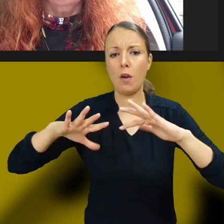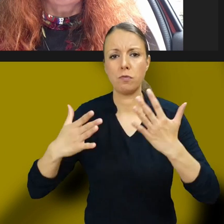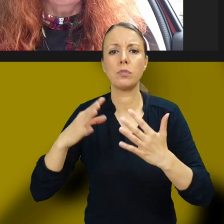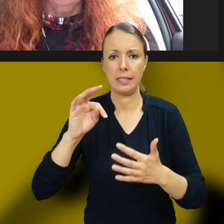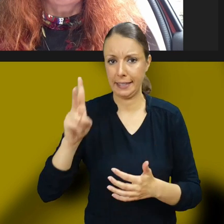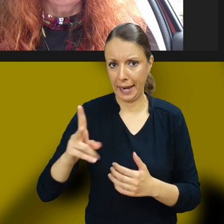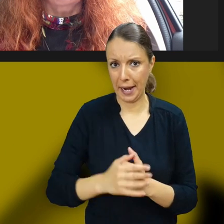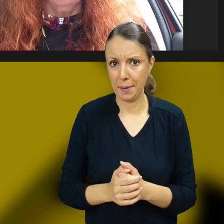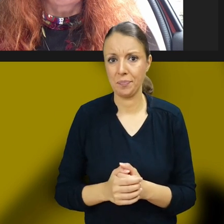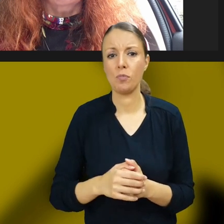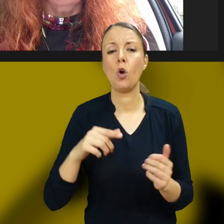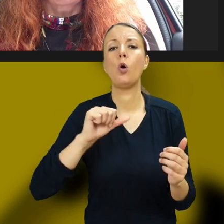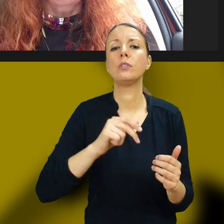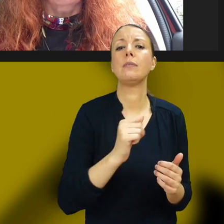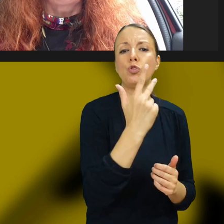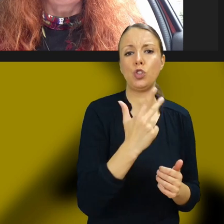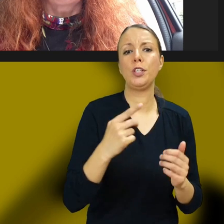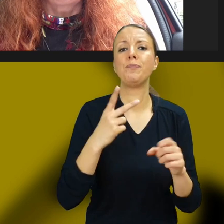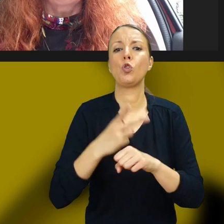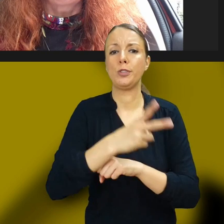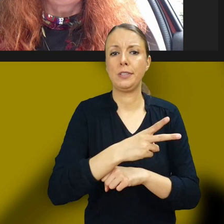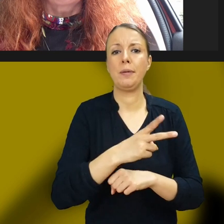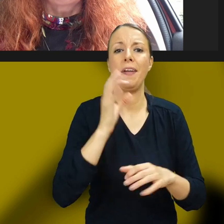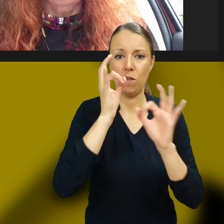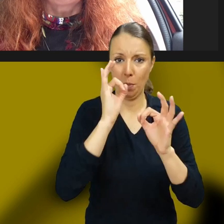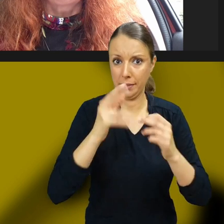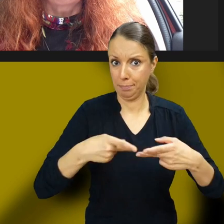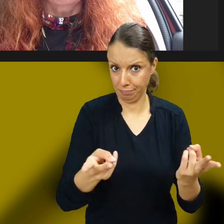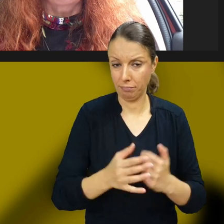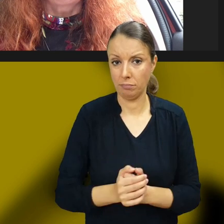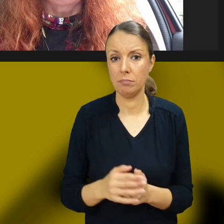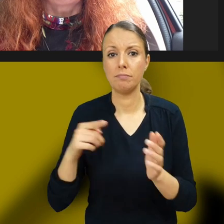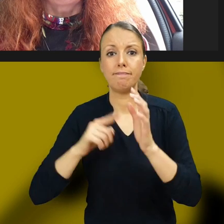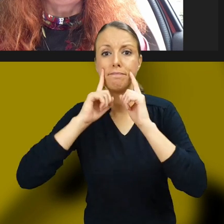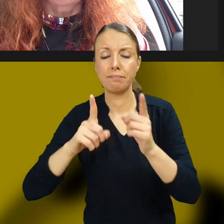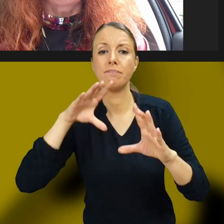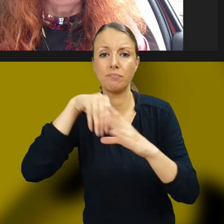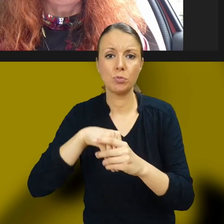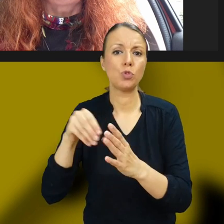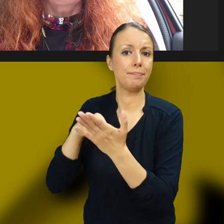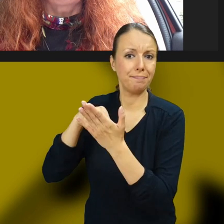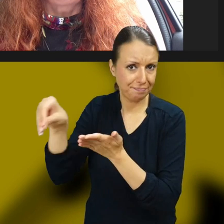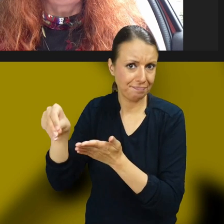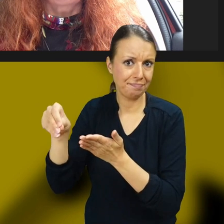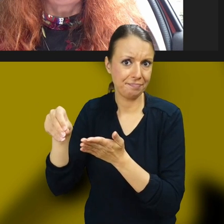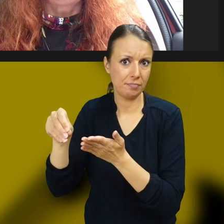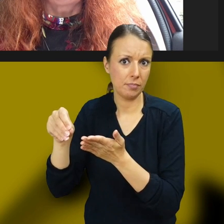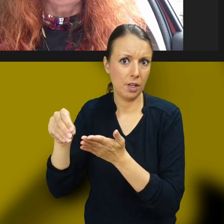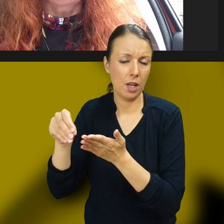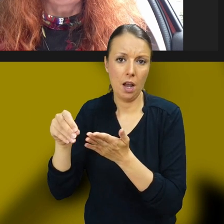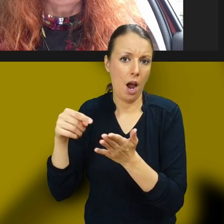ust. 3 ustawy o dostępie do informacji publicznej, fakt obowiązywania regulacji szczególnej w żaden sposób